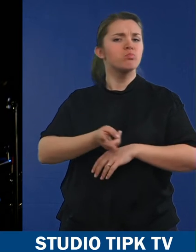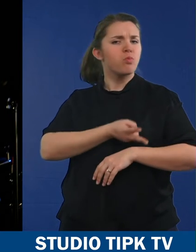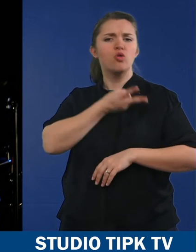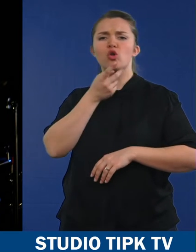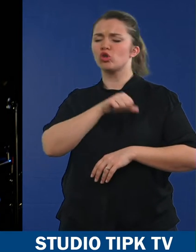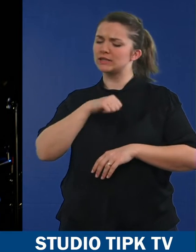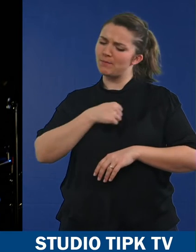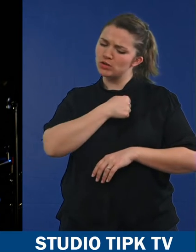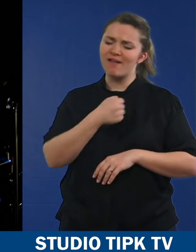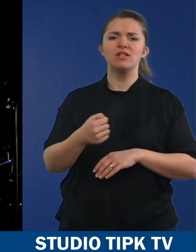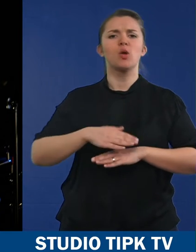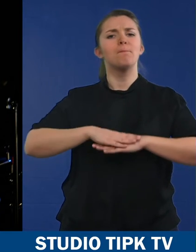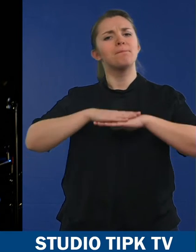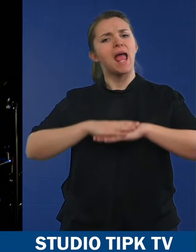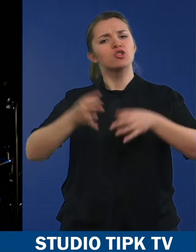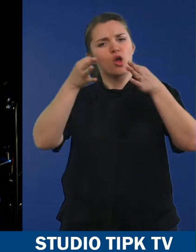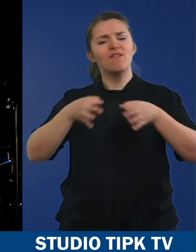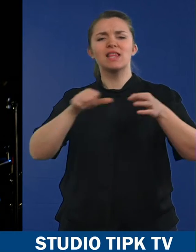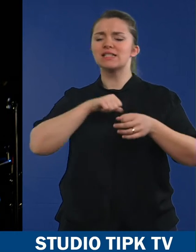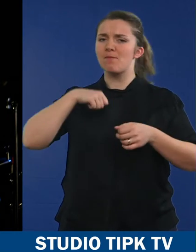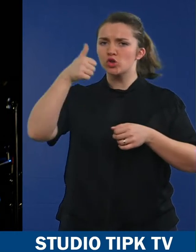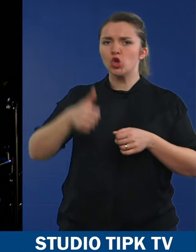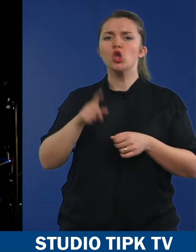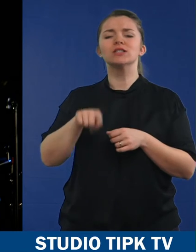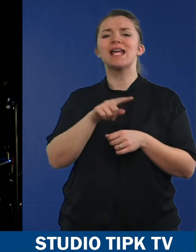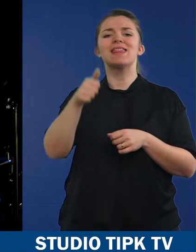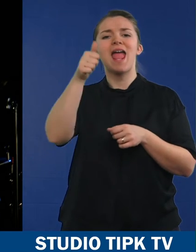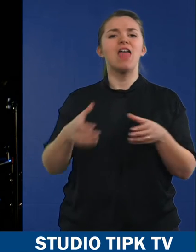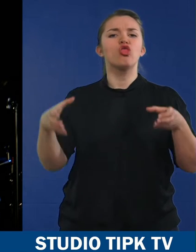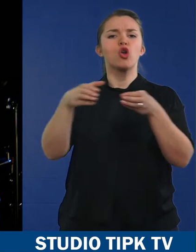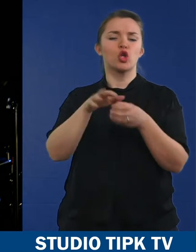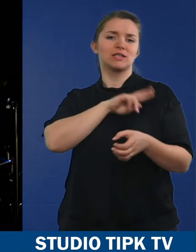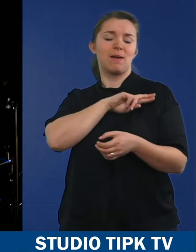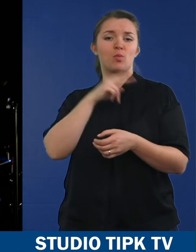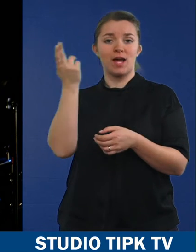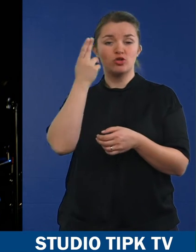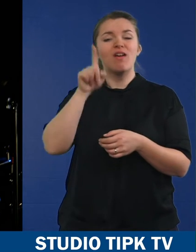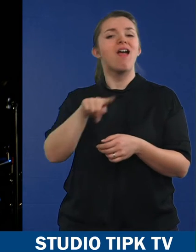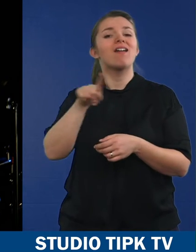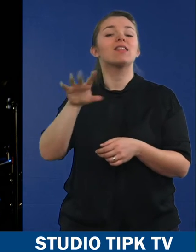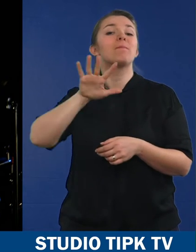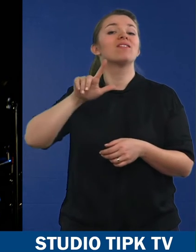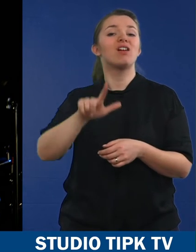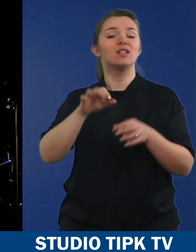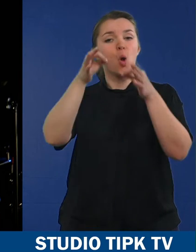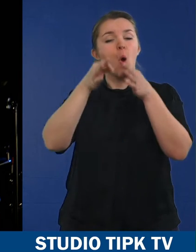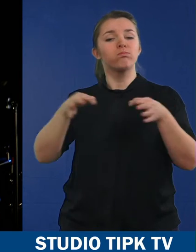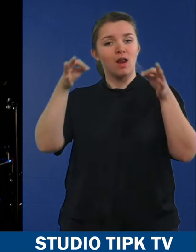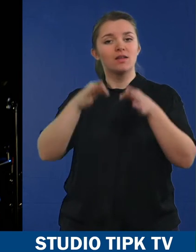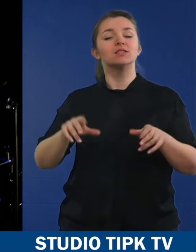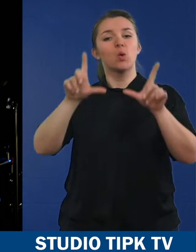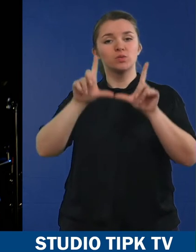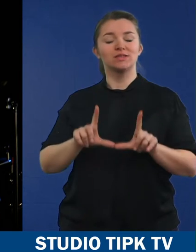in samozavestno praznovanje samostojnosti in enotnosti Republike Slovenije ter 25. obletnice